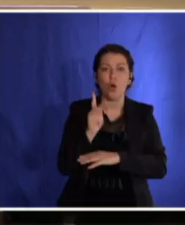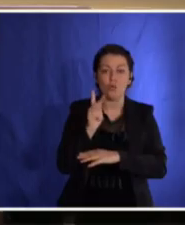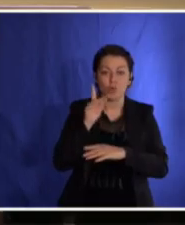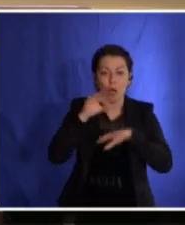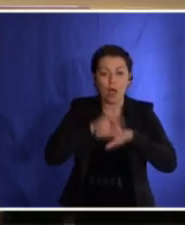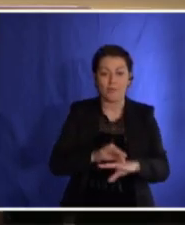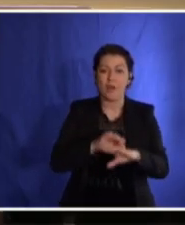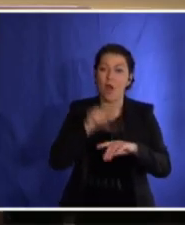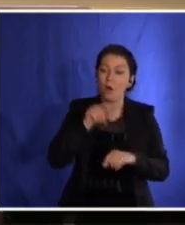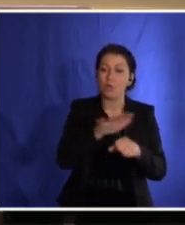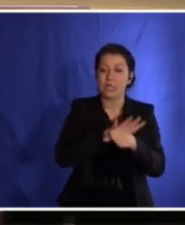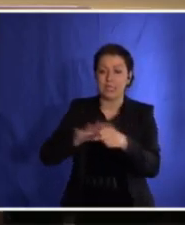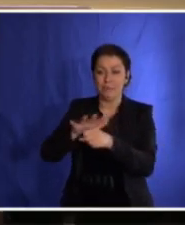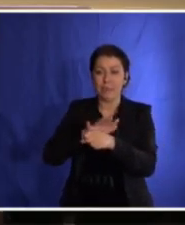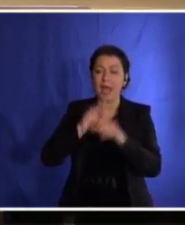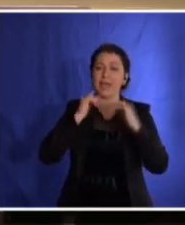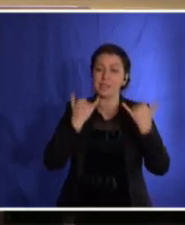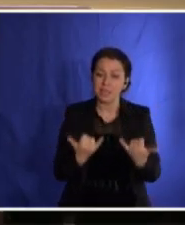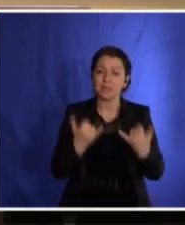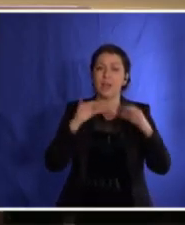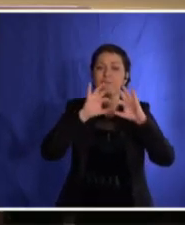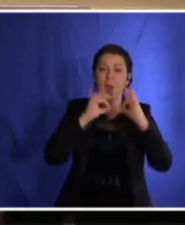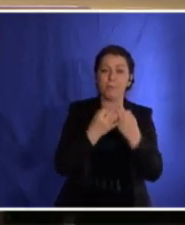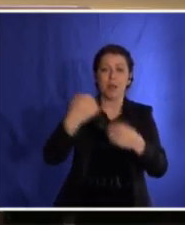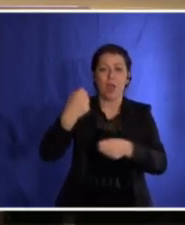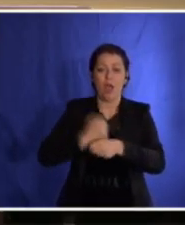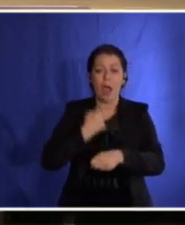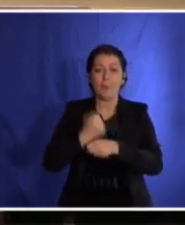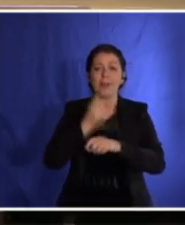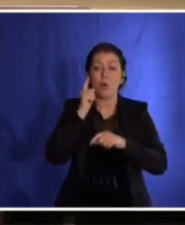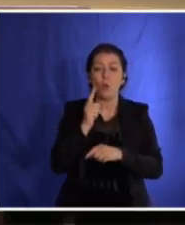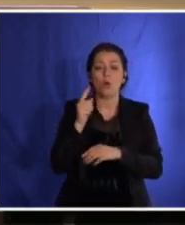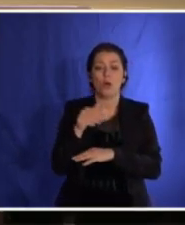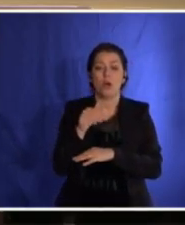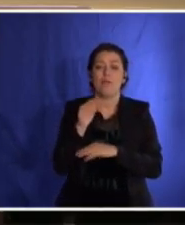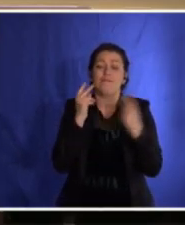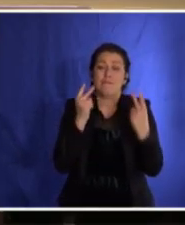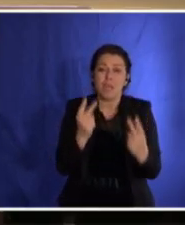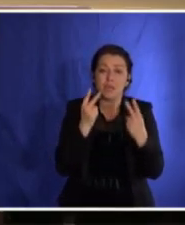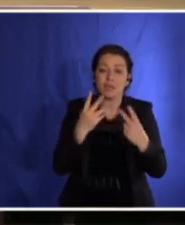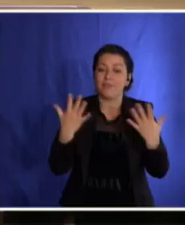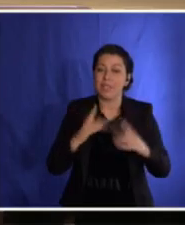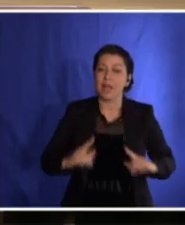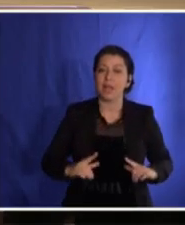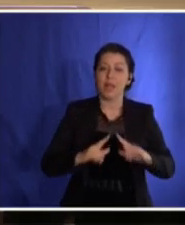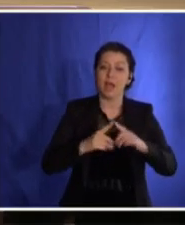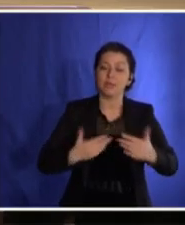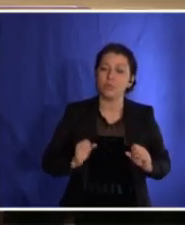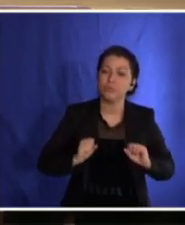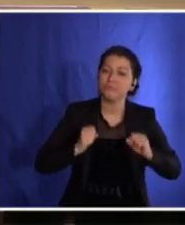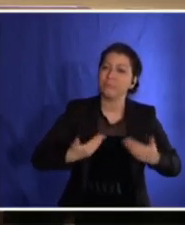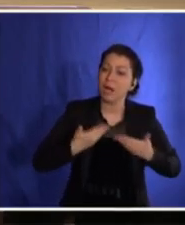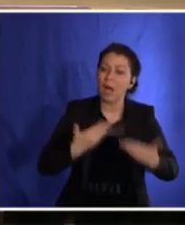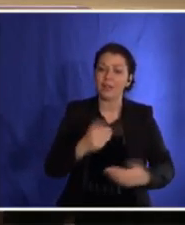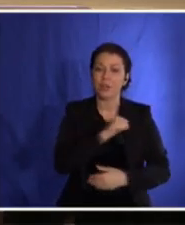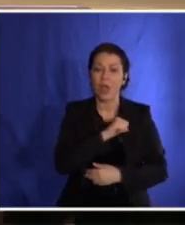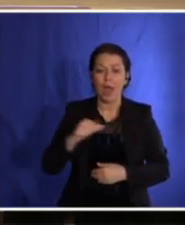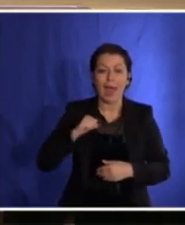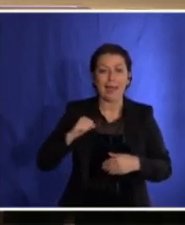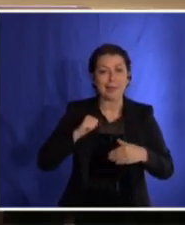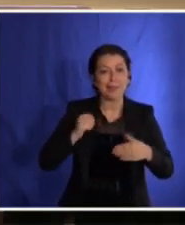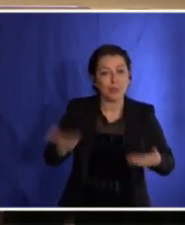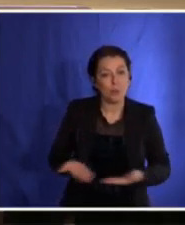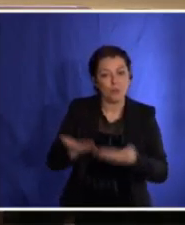diesen Bereichen Familie, Arbeit und, was für uns ganz entscheidend ist, Leistungsbereitschaft, Eigentumsbildung und da sage ich der